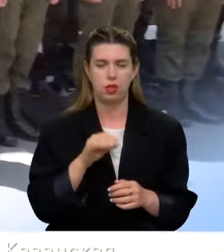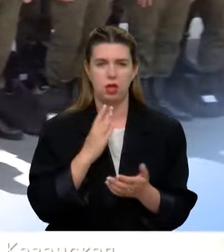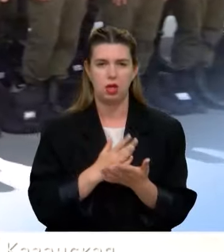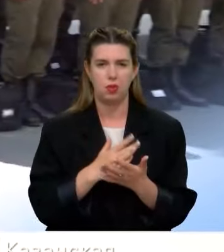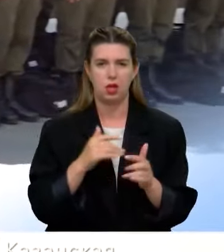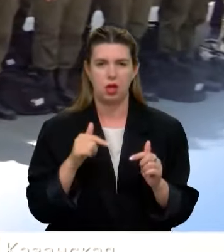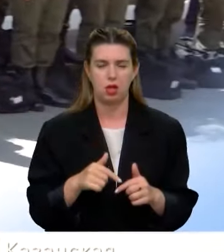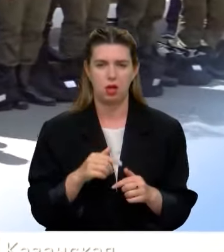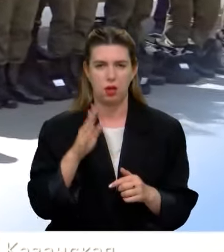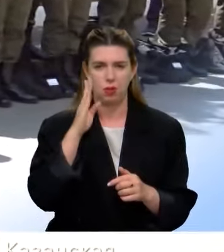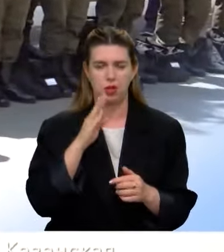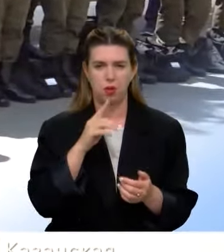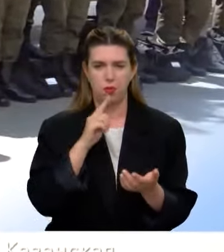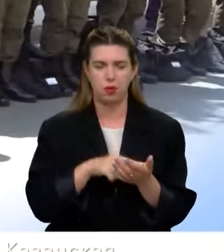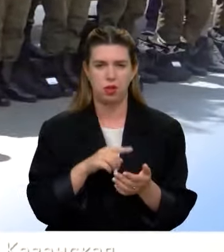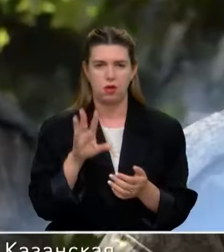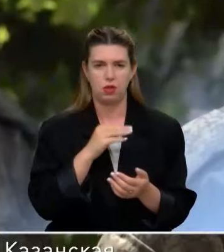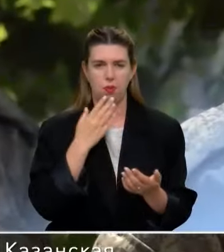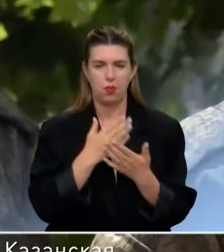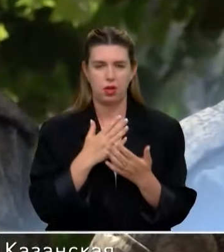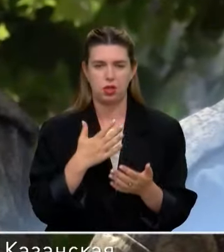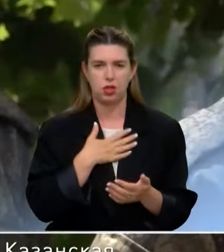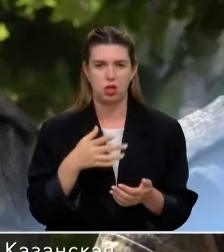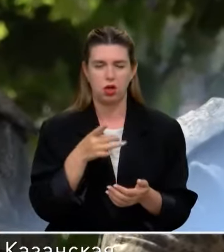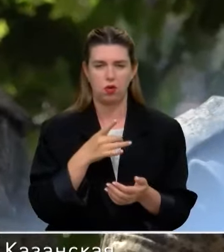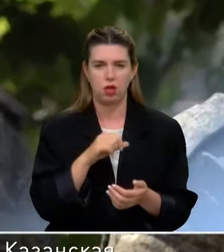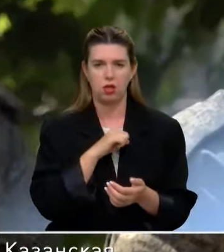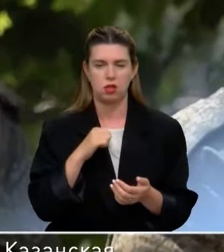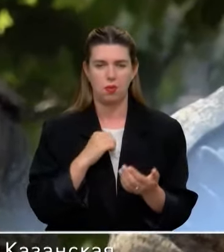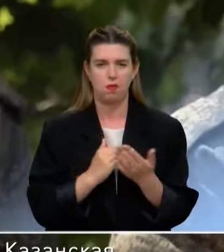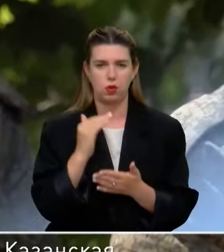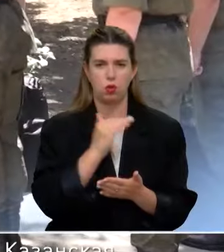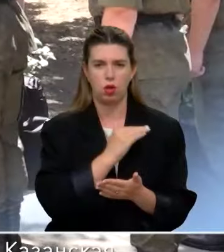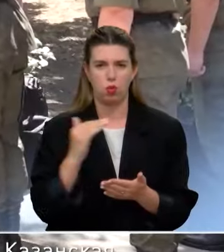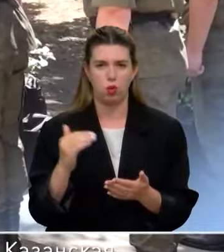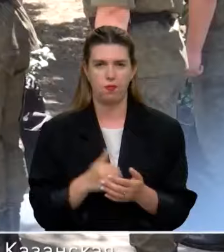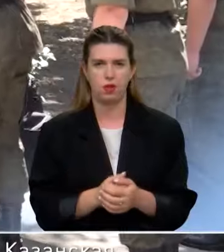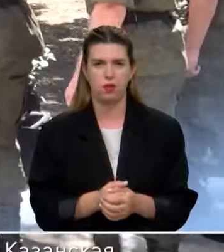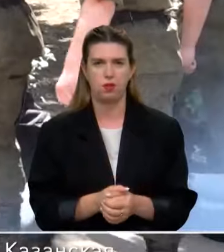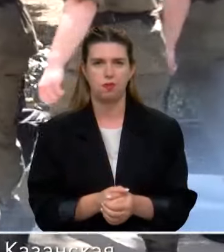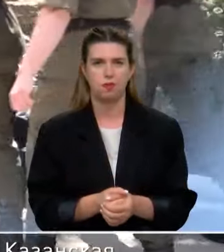именно этим юношам выпала честь представлять наш регион на самом высоком